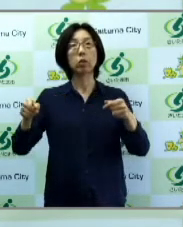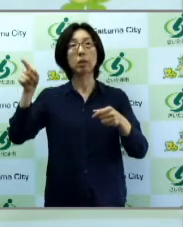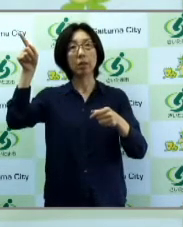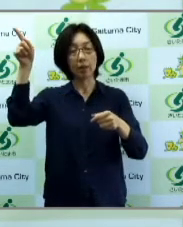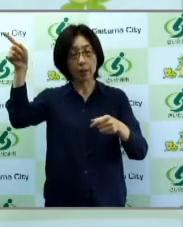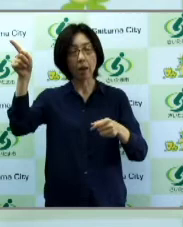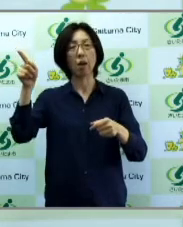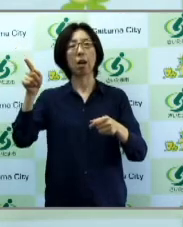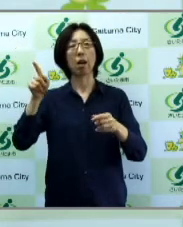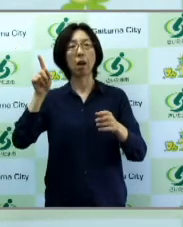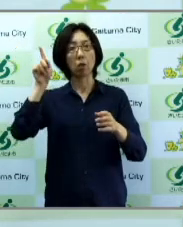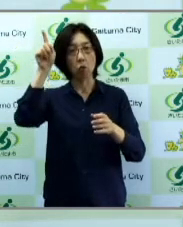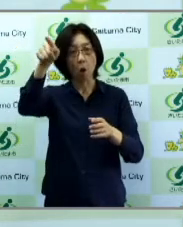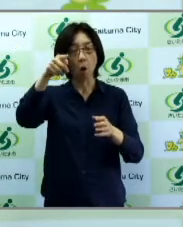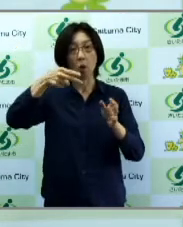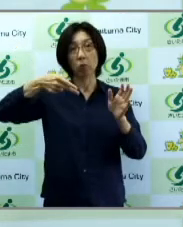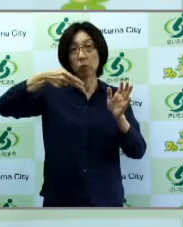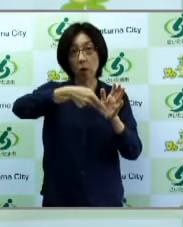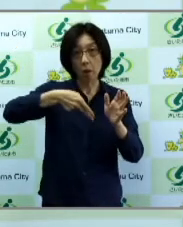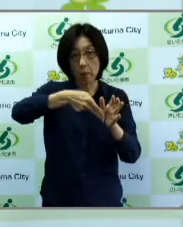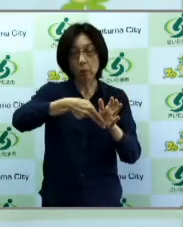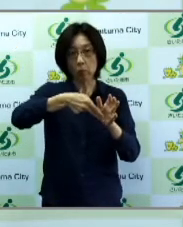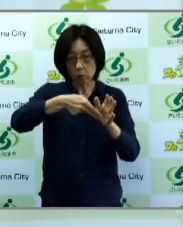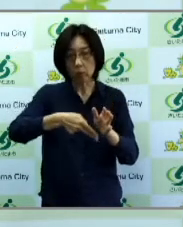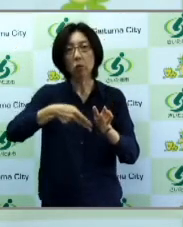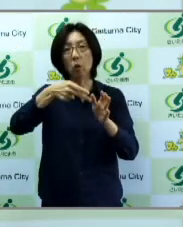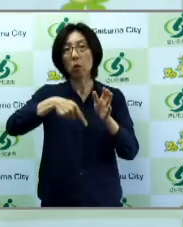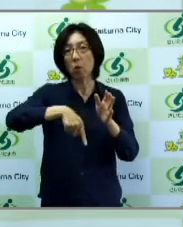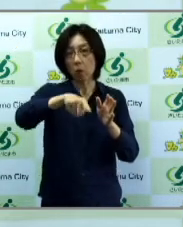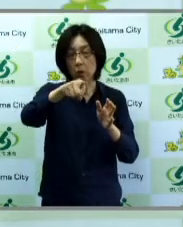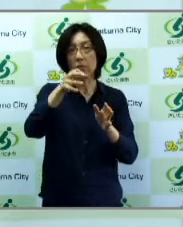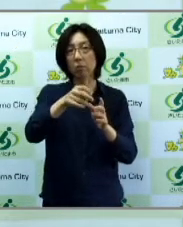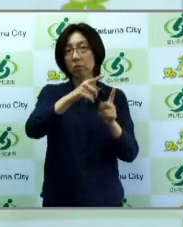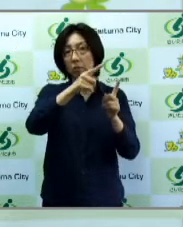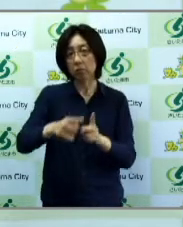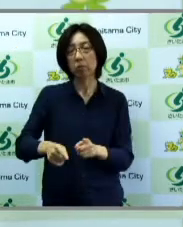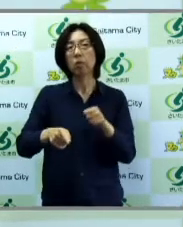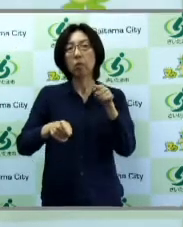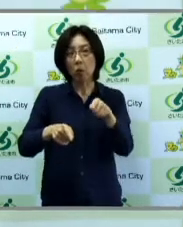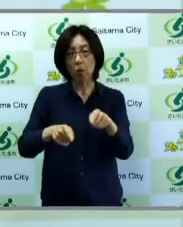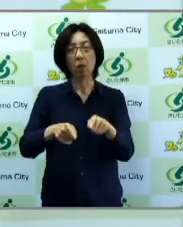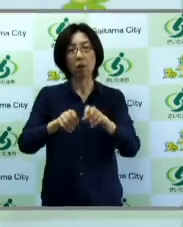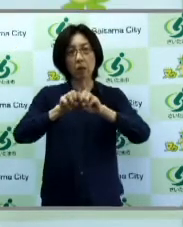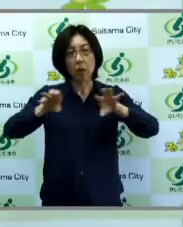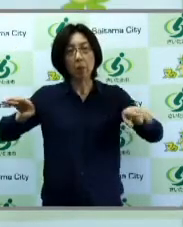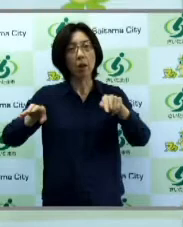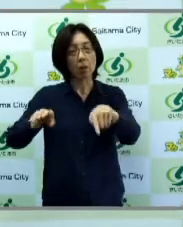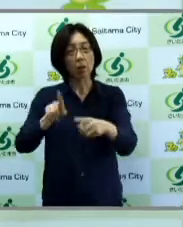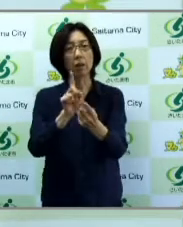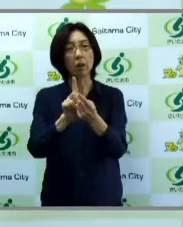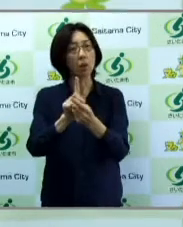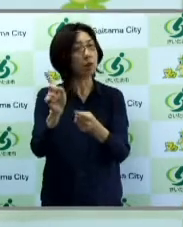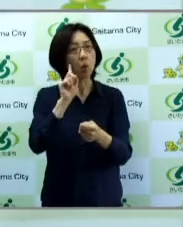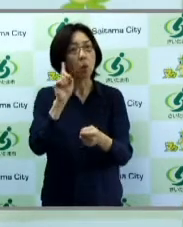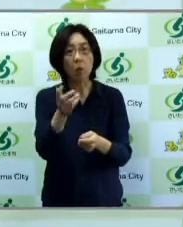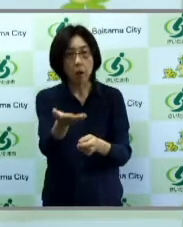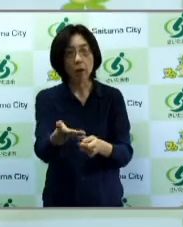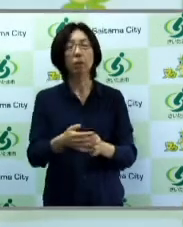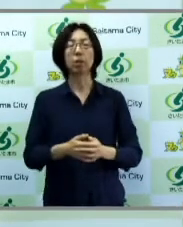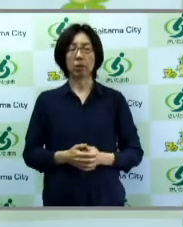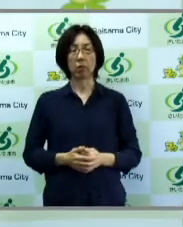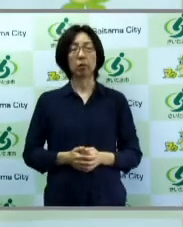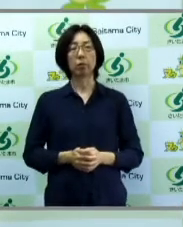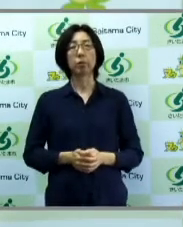異論が噴出していて、まあ見直し論が浮上していると思うんですが、これについての受け止めを伺いたい。 はい、ちょ